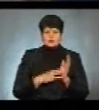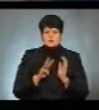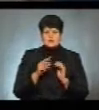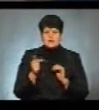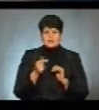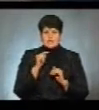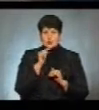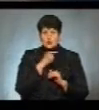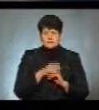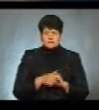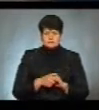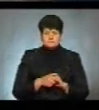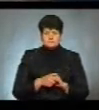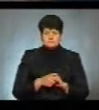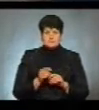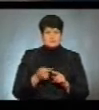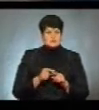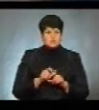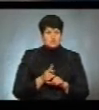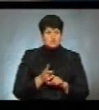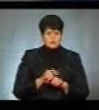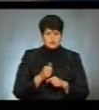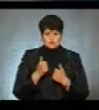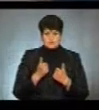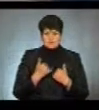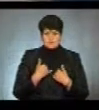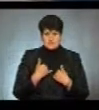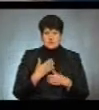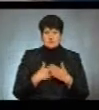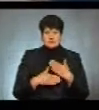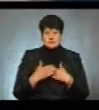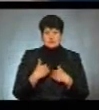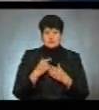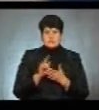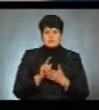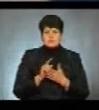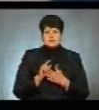економії. То дуже добре. Та й для мене інваліда, як в мене пенсія